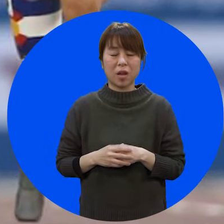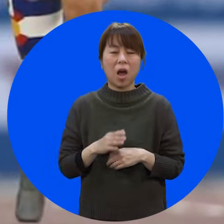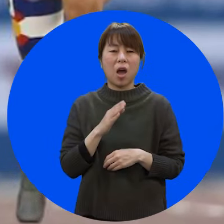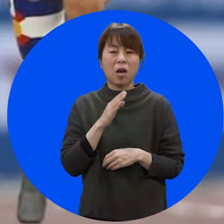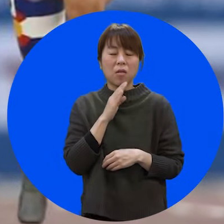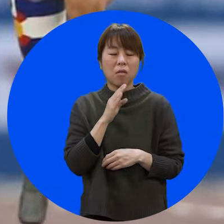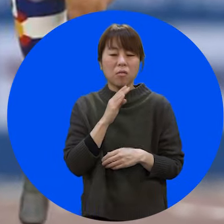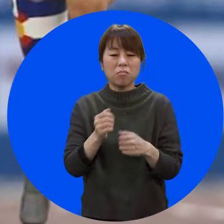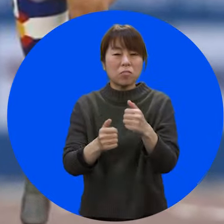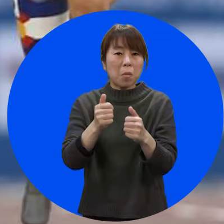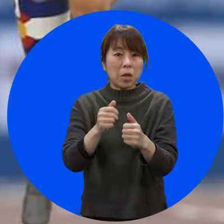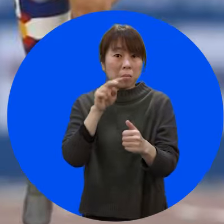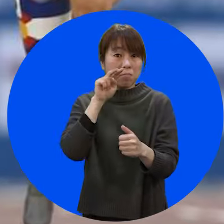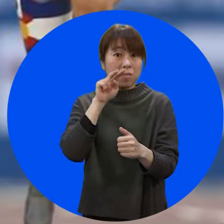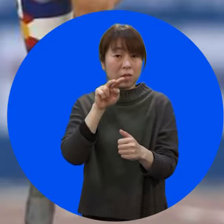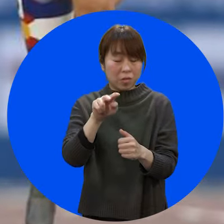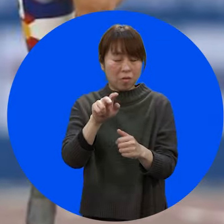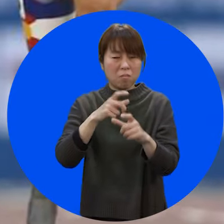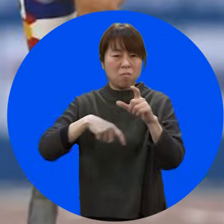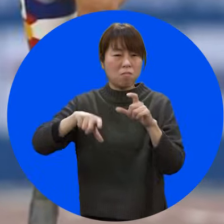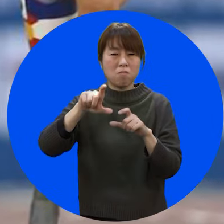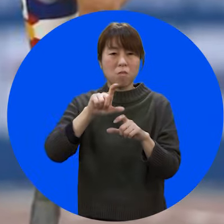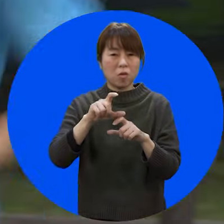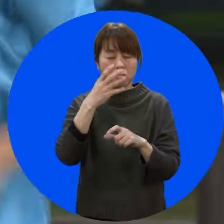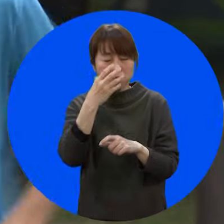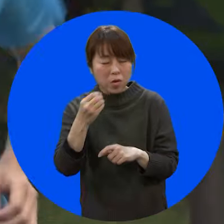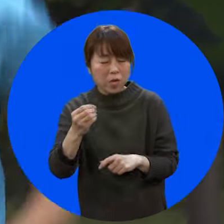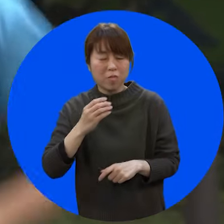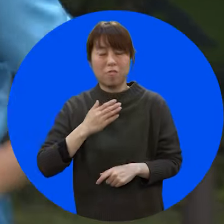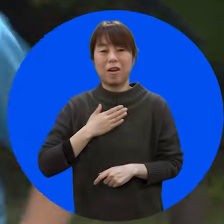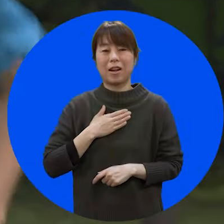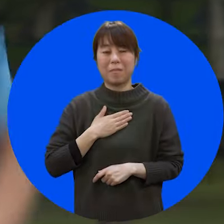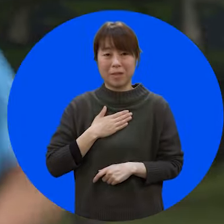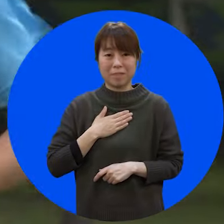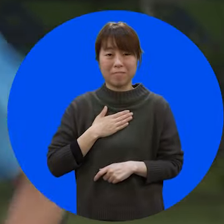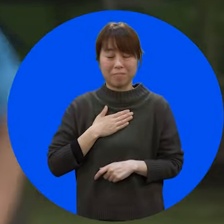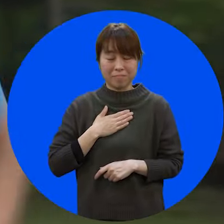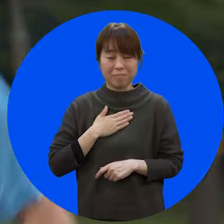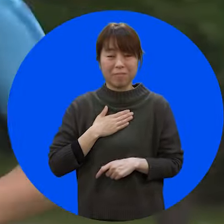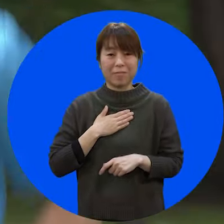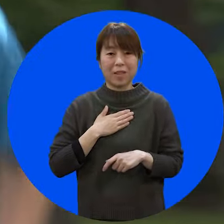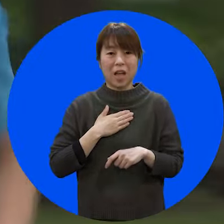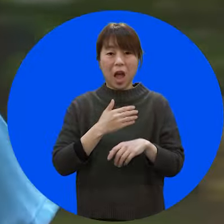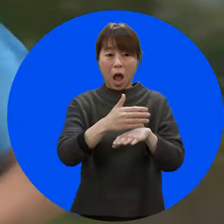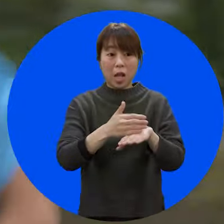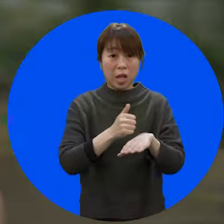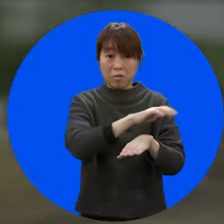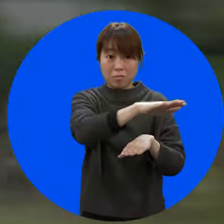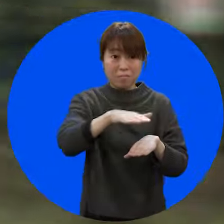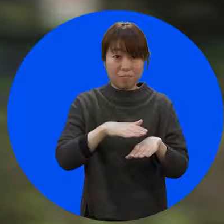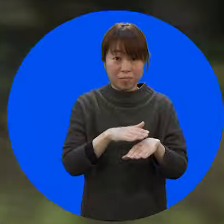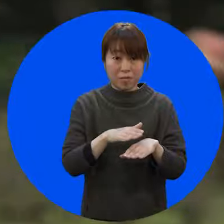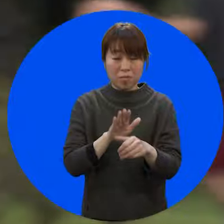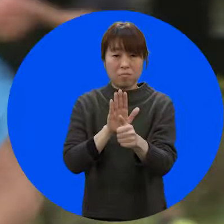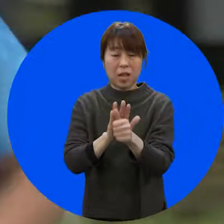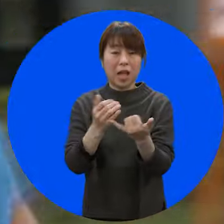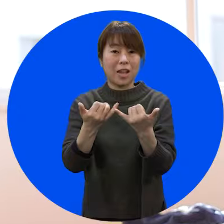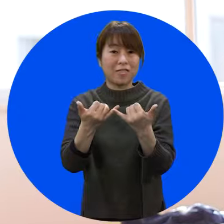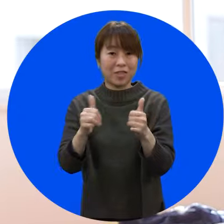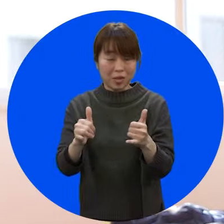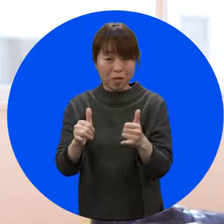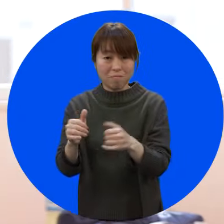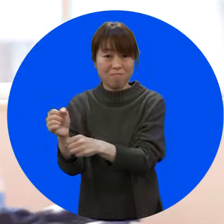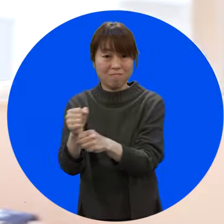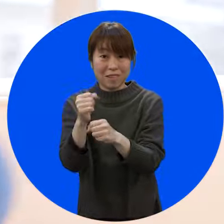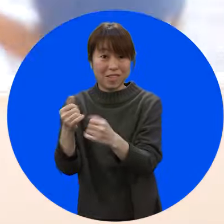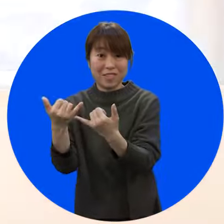競技を生で見る機会があればその魅力をより実感できることでしょう。アスリート、支える人、見